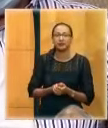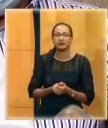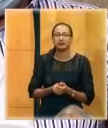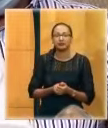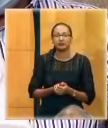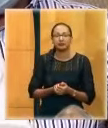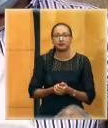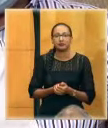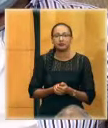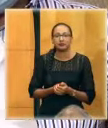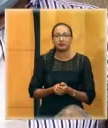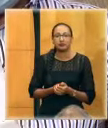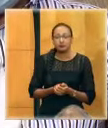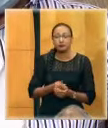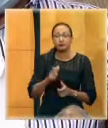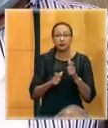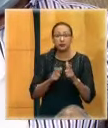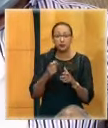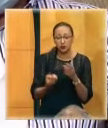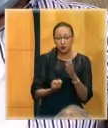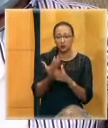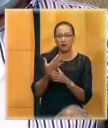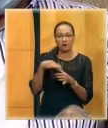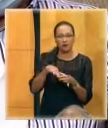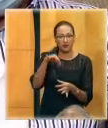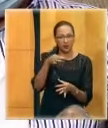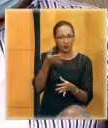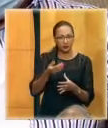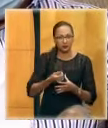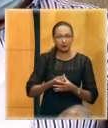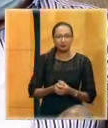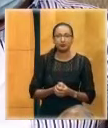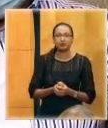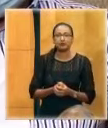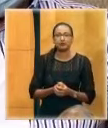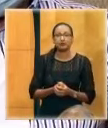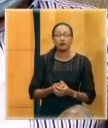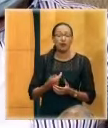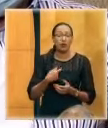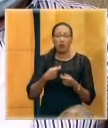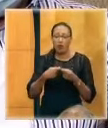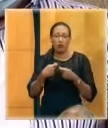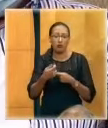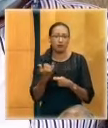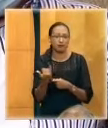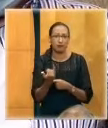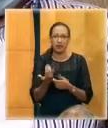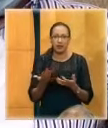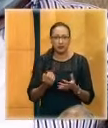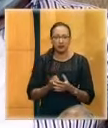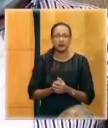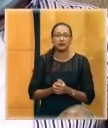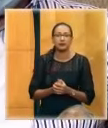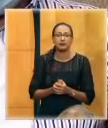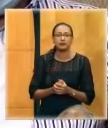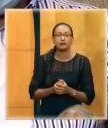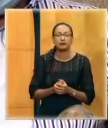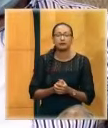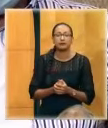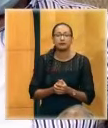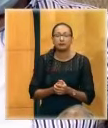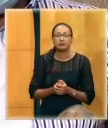aux collègues nouvellement élus à la CTM. Je n'en dirai pas davantage dans le cadre de la fonction que j'occupe en ce